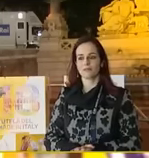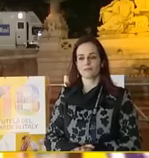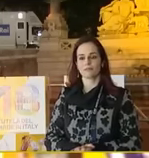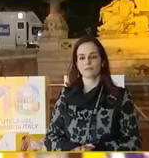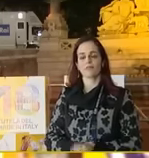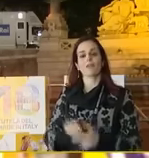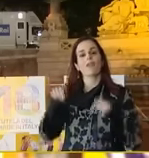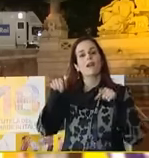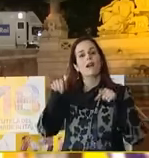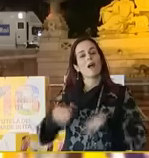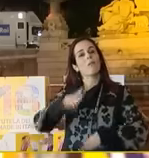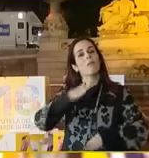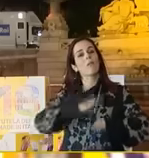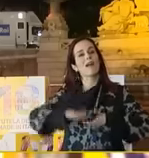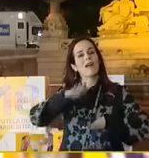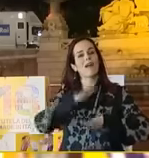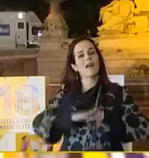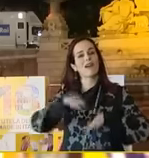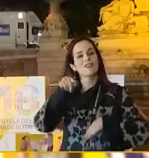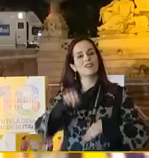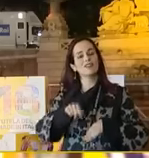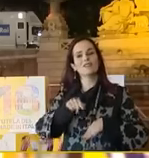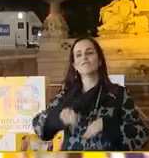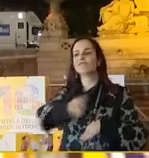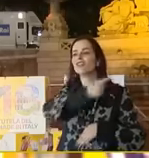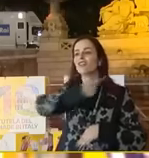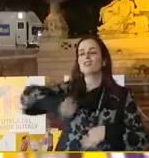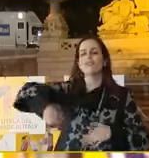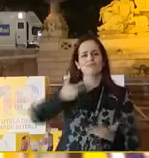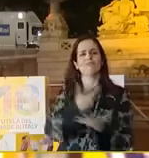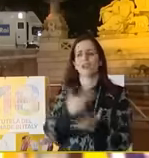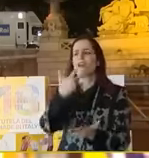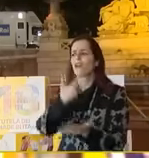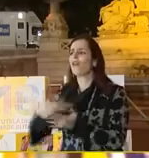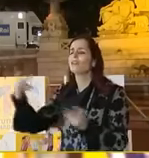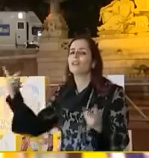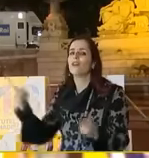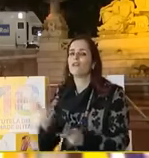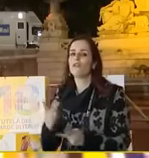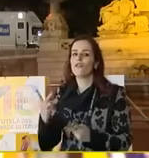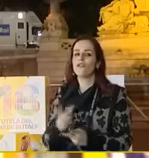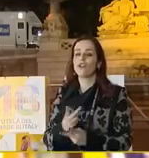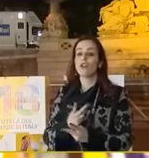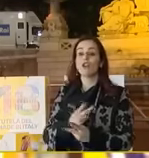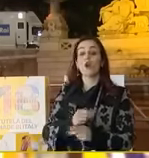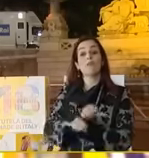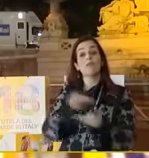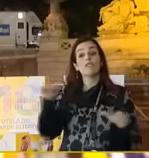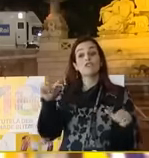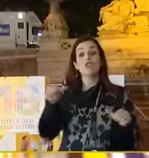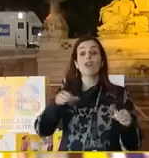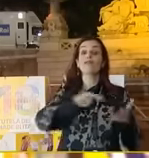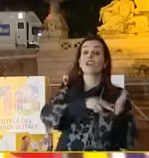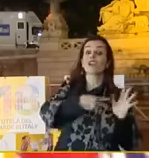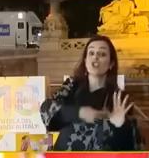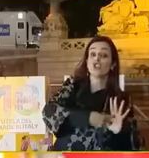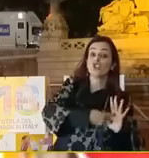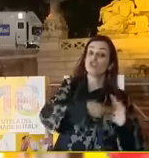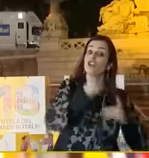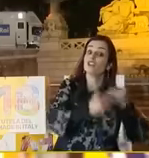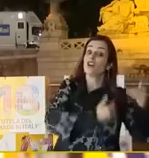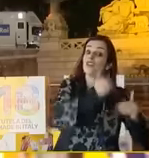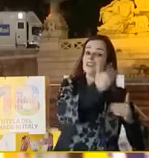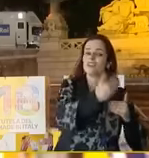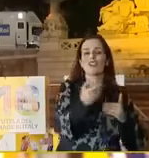Un metodo che noi raccontiamo non solo per il metodo tecnologico, l'innovazione tecnologica che